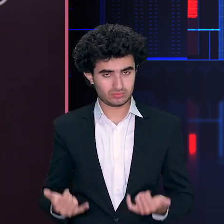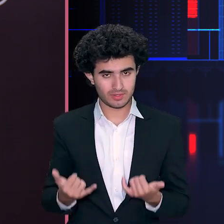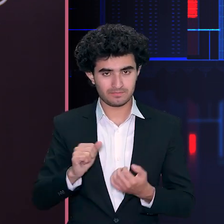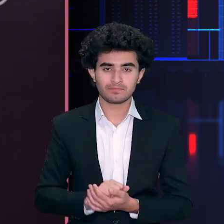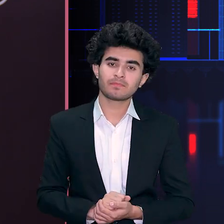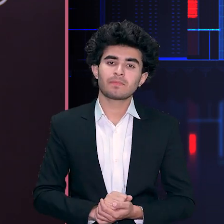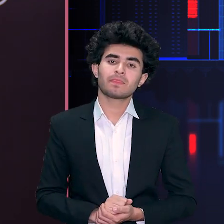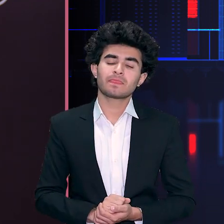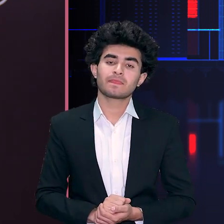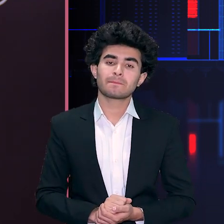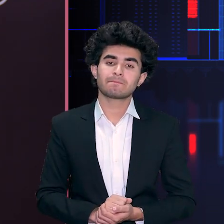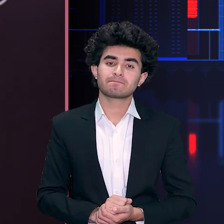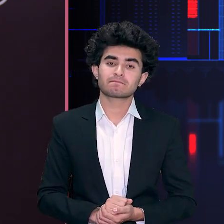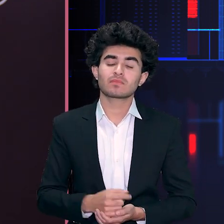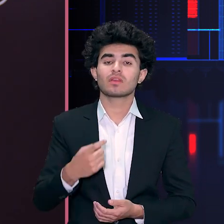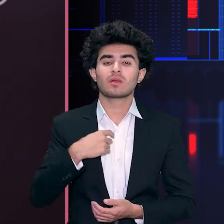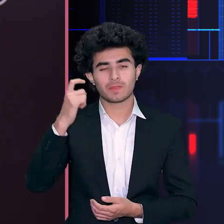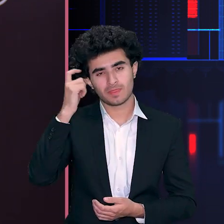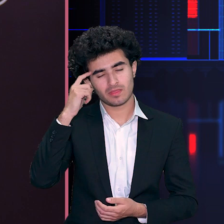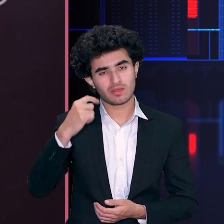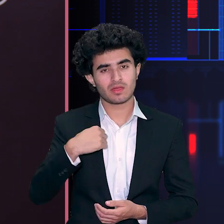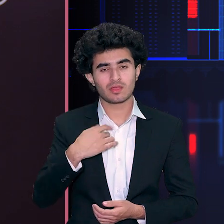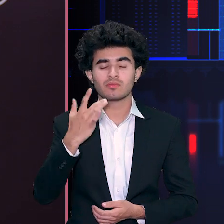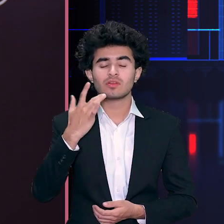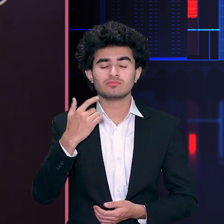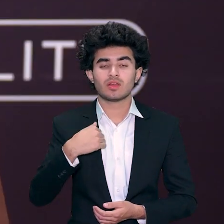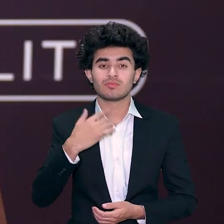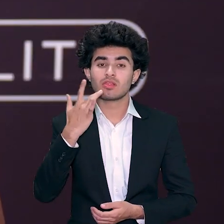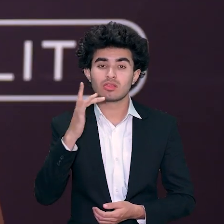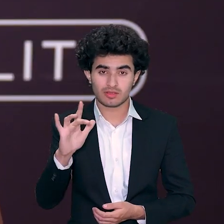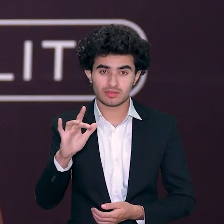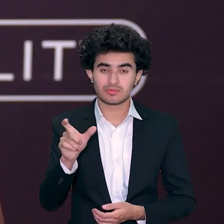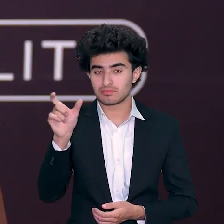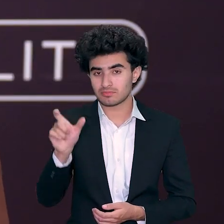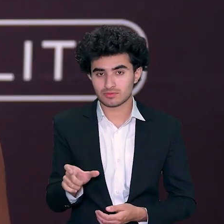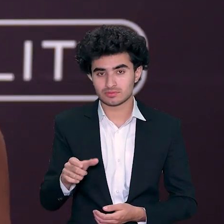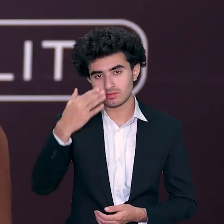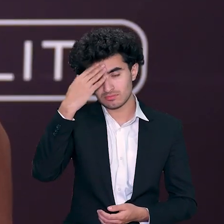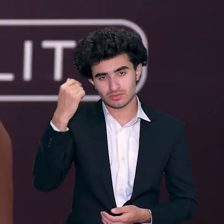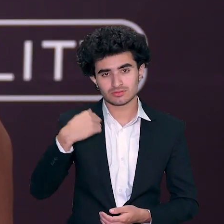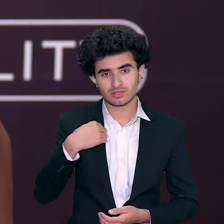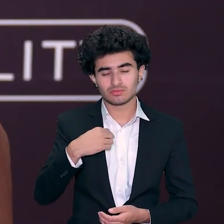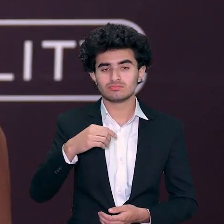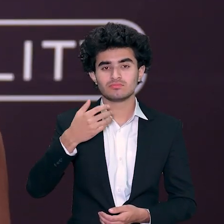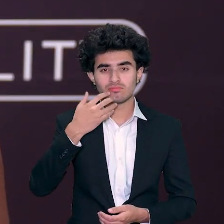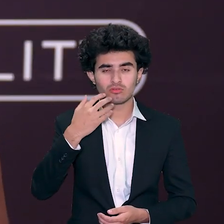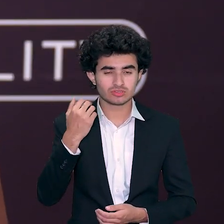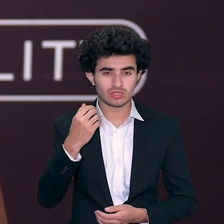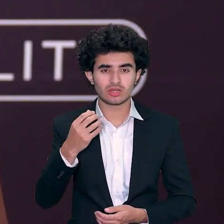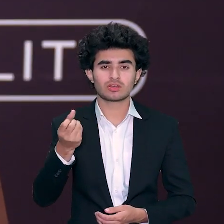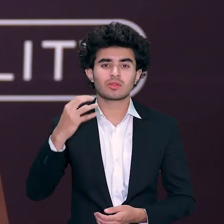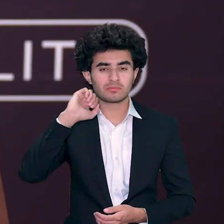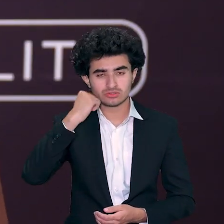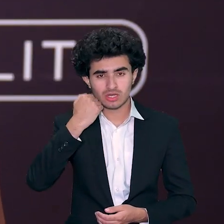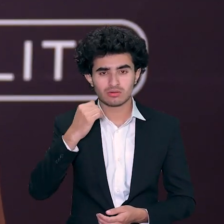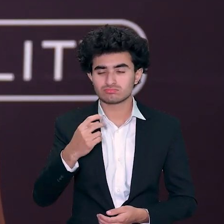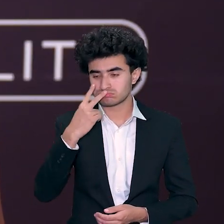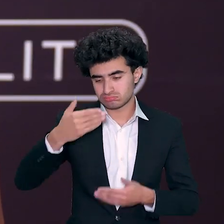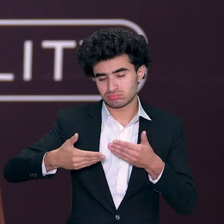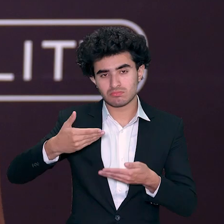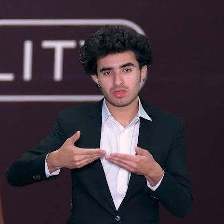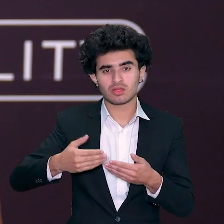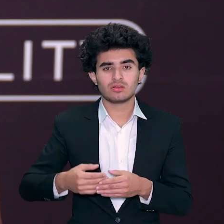تھی اس پروسیس سے مجھے گزر کے یہاں تک آنا تھا. آئی ایم تھنکنگ آئی ایم ون آف دا لکی پرسن کہ آپ دیکھیں